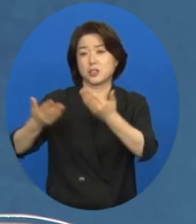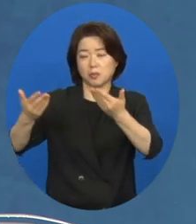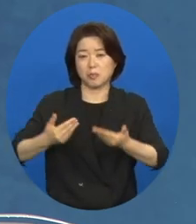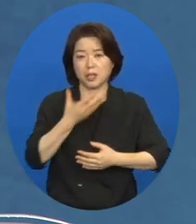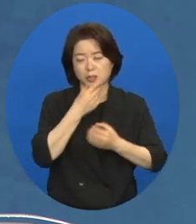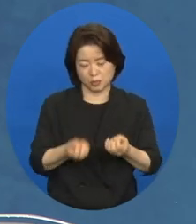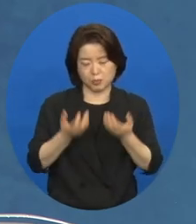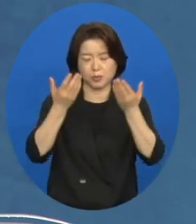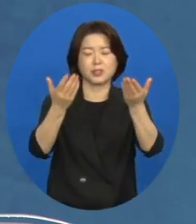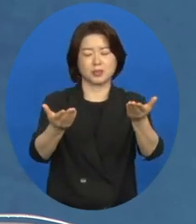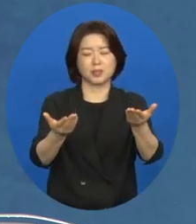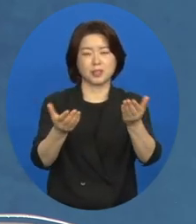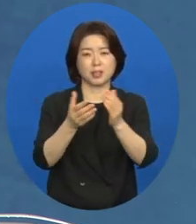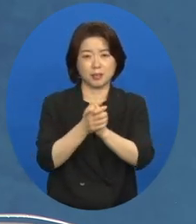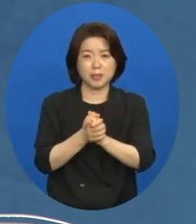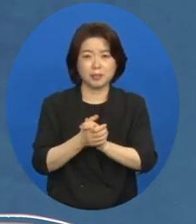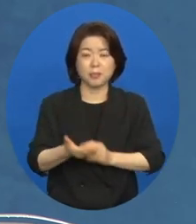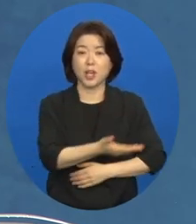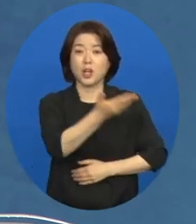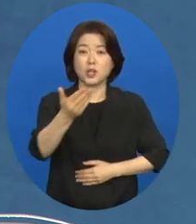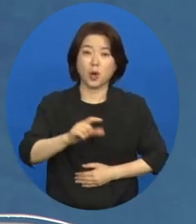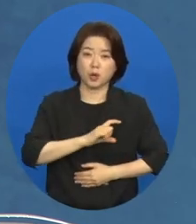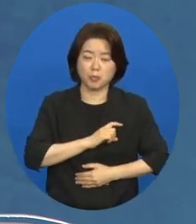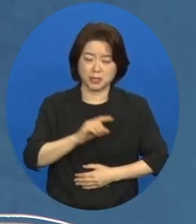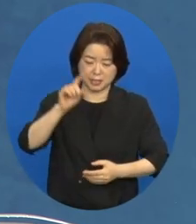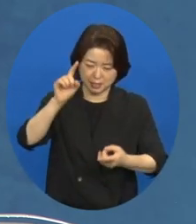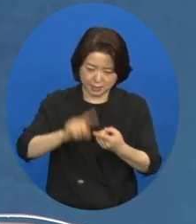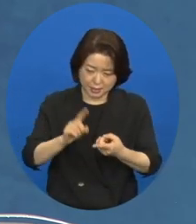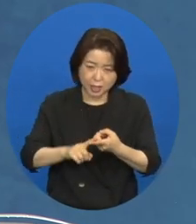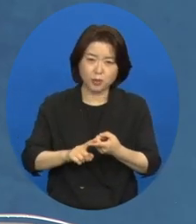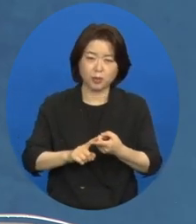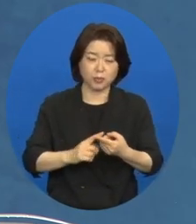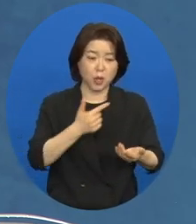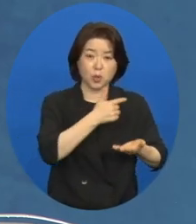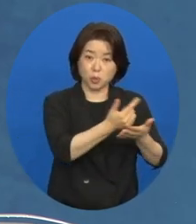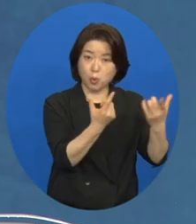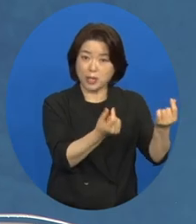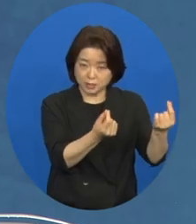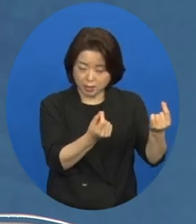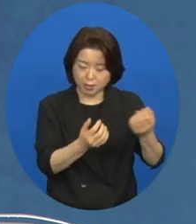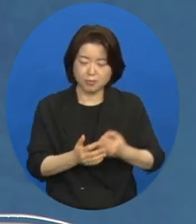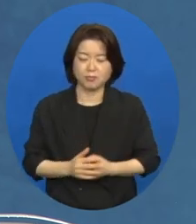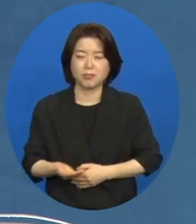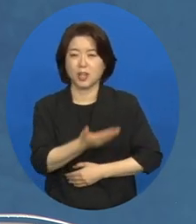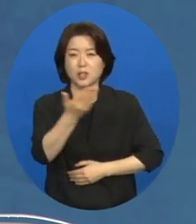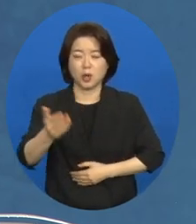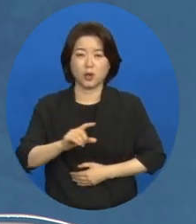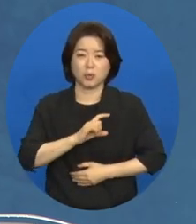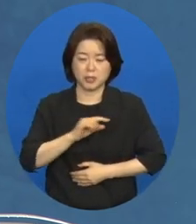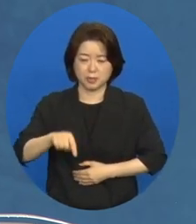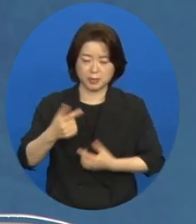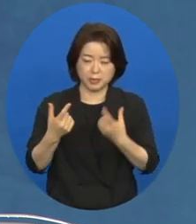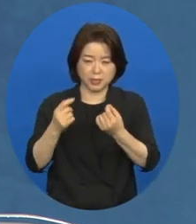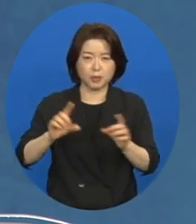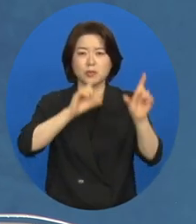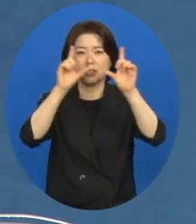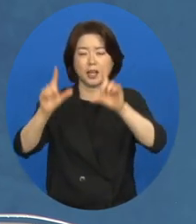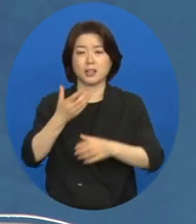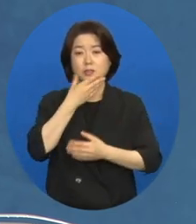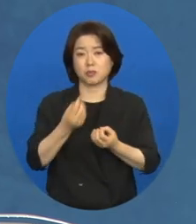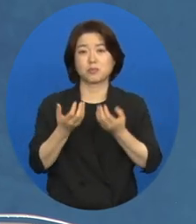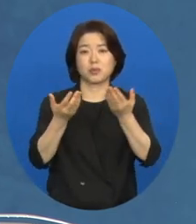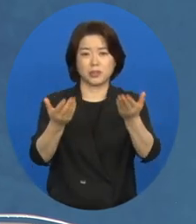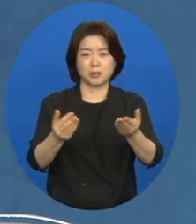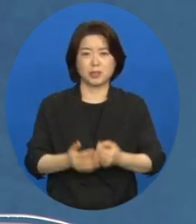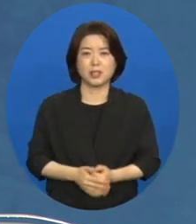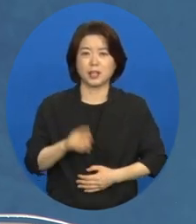축복합니다. 여러분의 이름이 그대로 노아가 그랬던 것처럼 여러분이 그러한 삶을 살기를 축복해요.